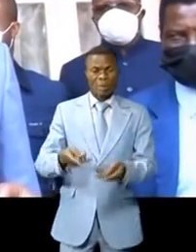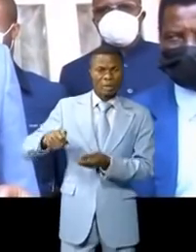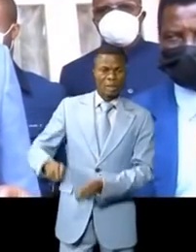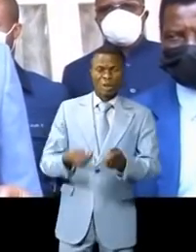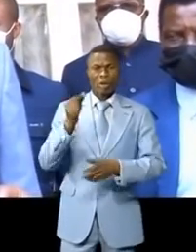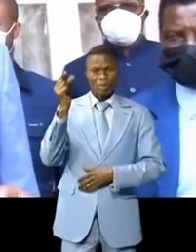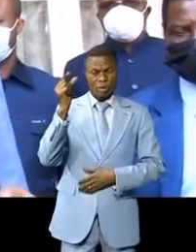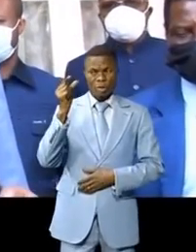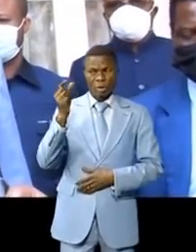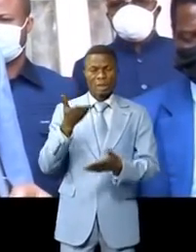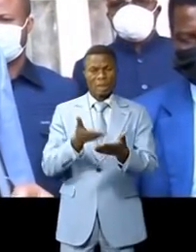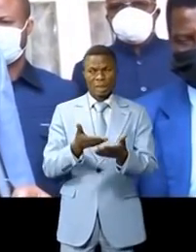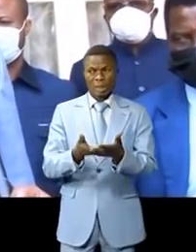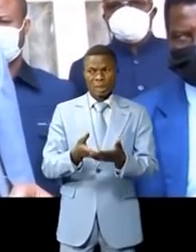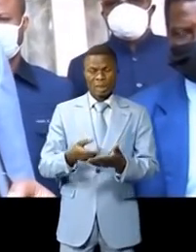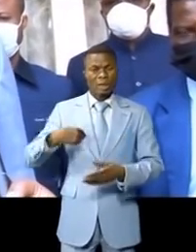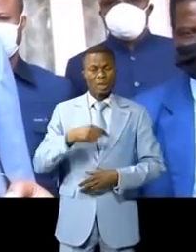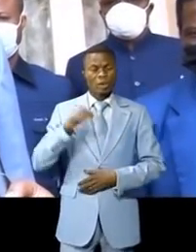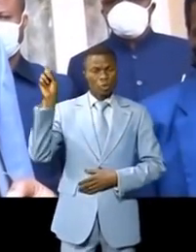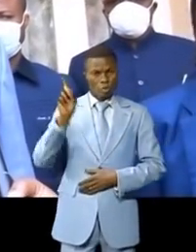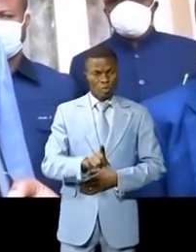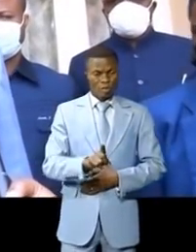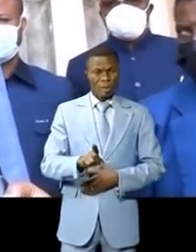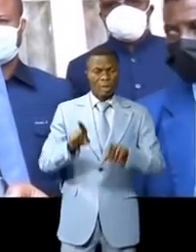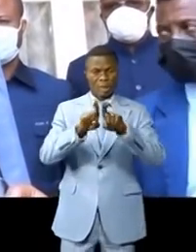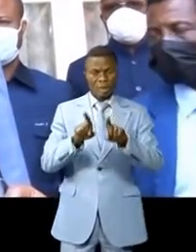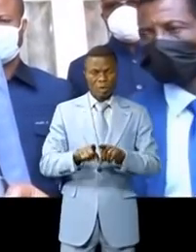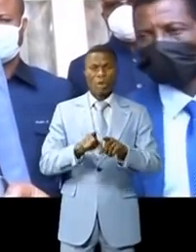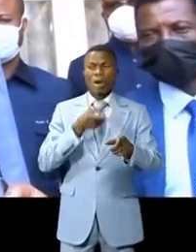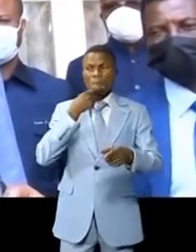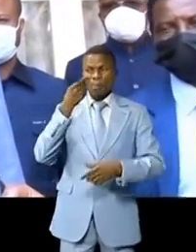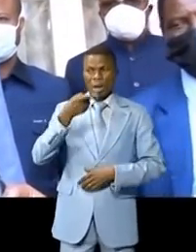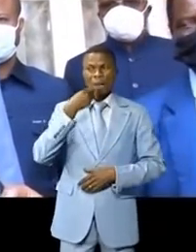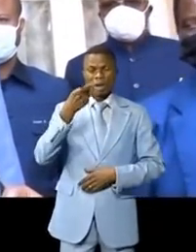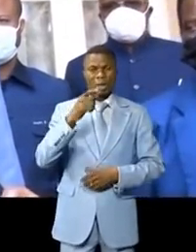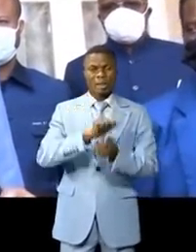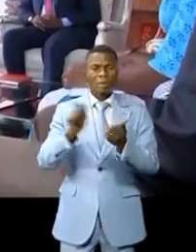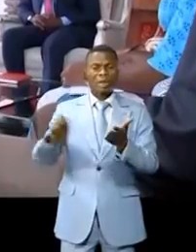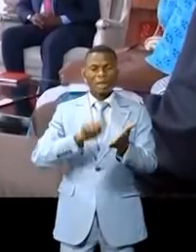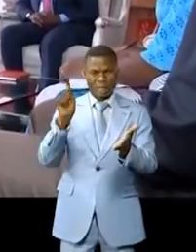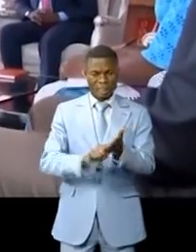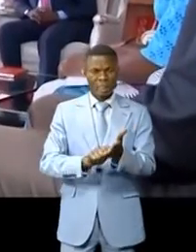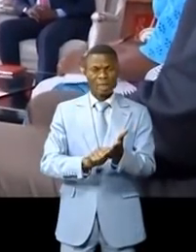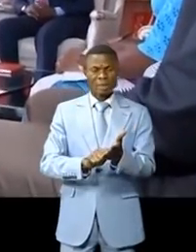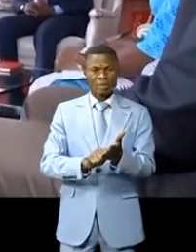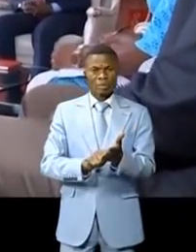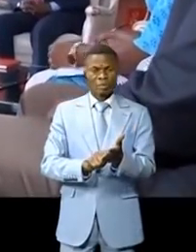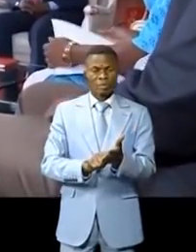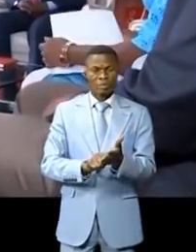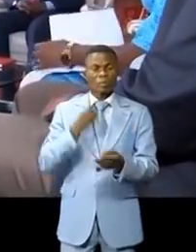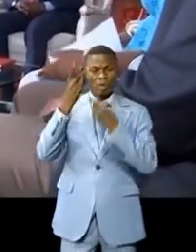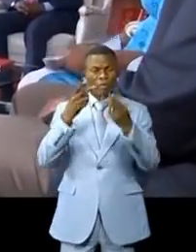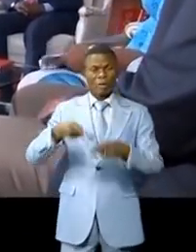là, particulièrement, nous sommes venus aussi pour parler des taxes légales. Durant son périple dans